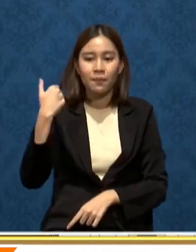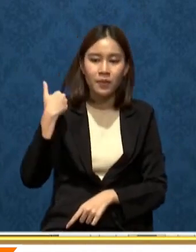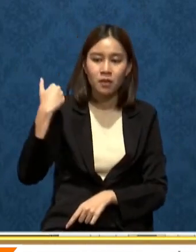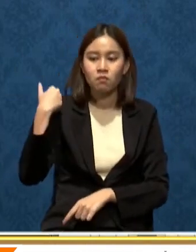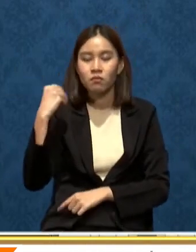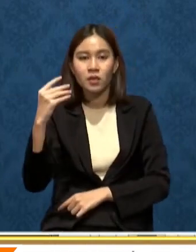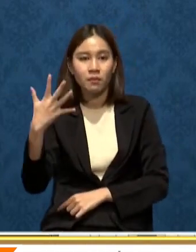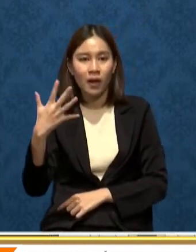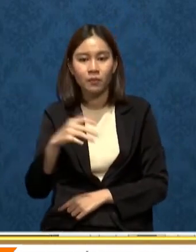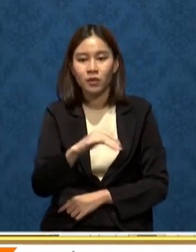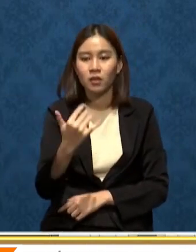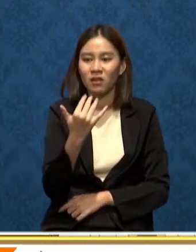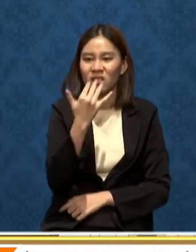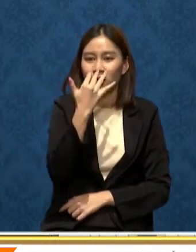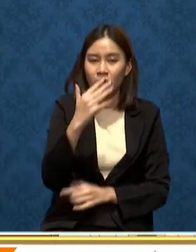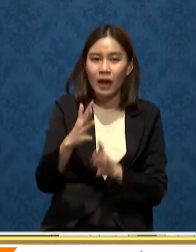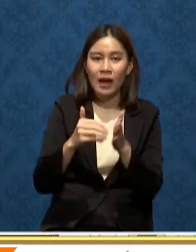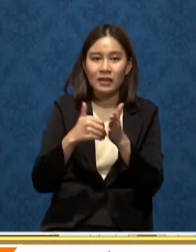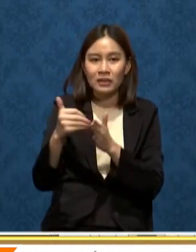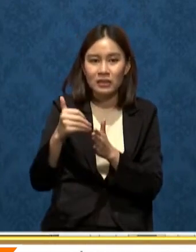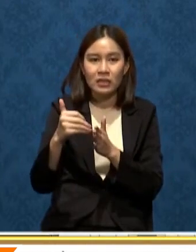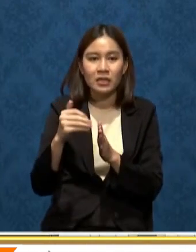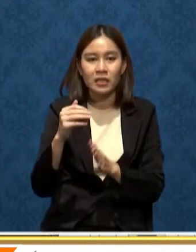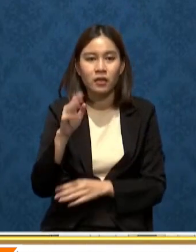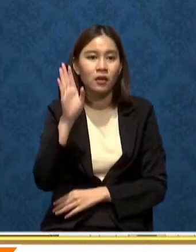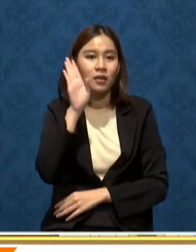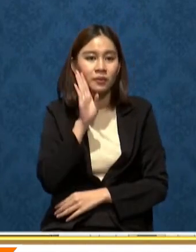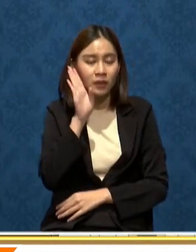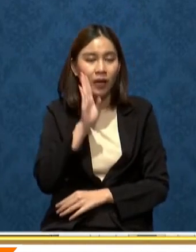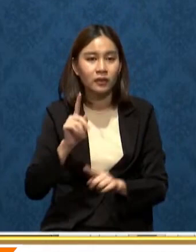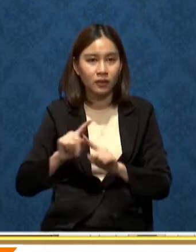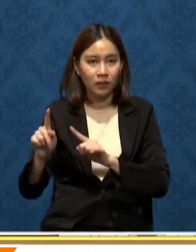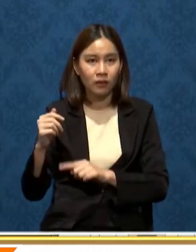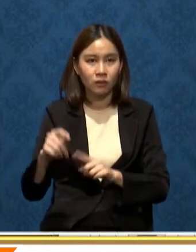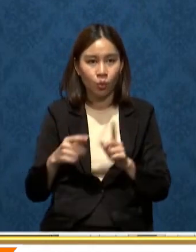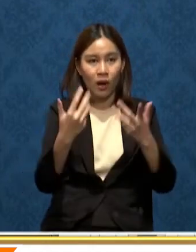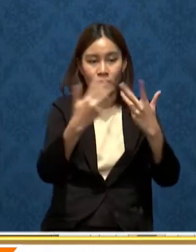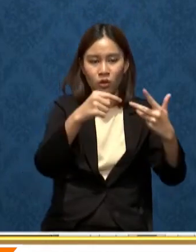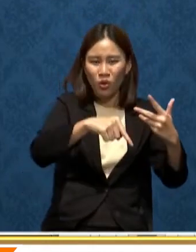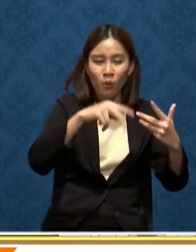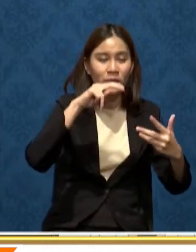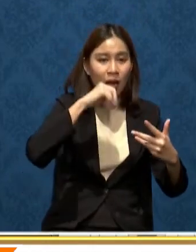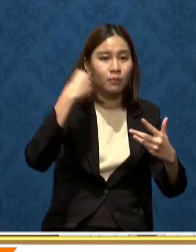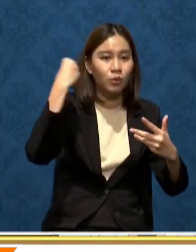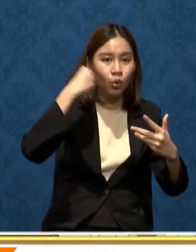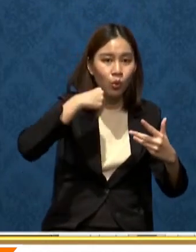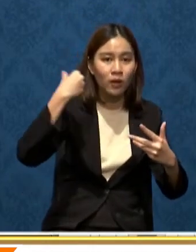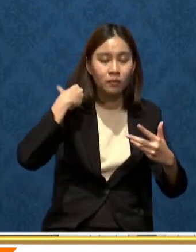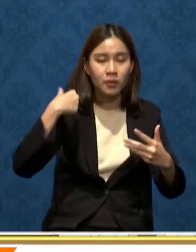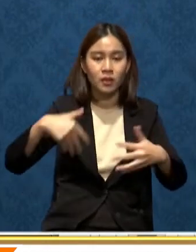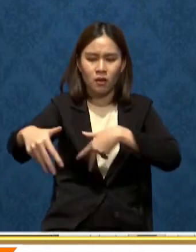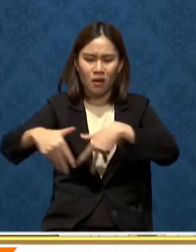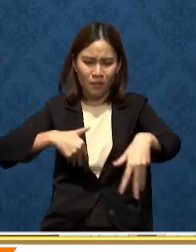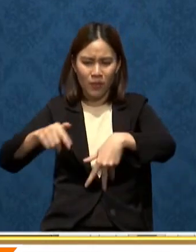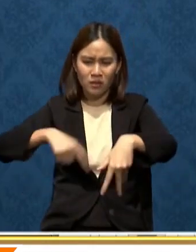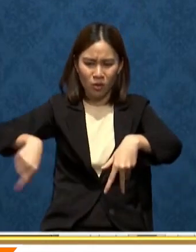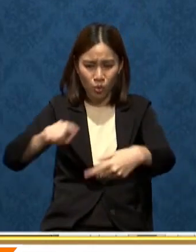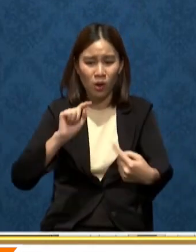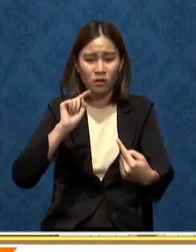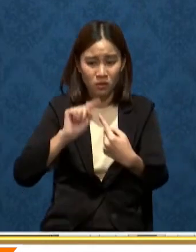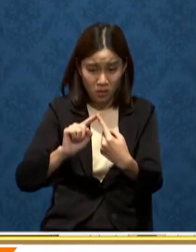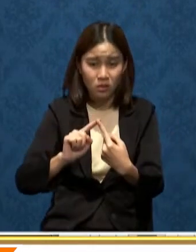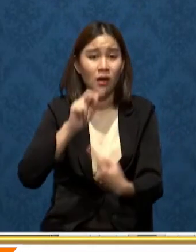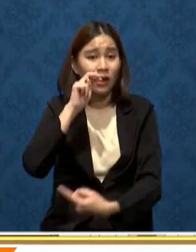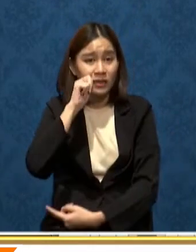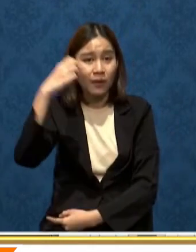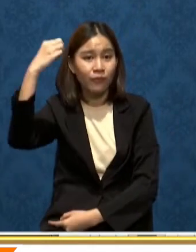มกมีน้ใช้ไม่เว้นวันแบบนี้ประชาชนจะสามารถเข้ถึงส